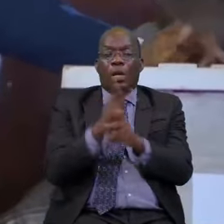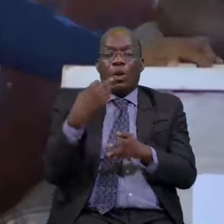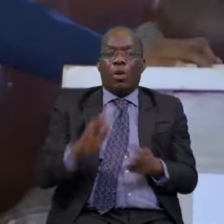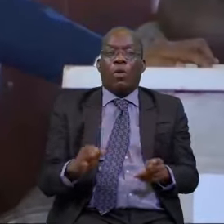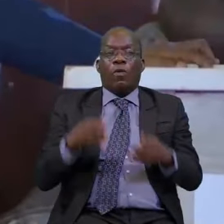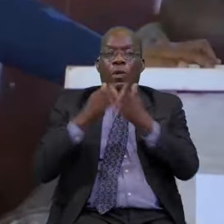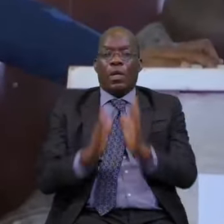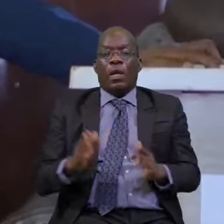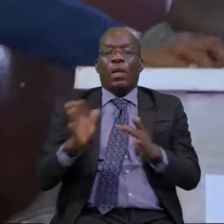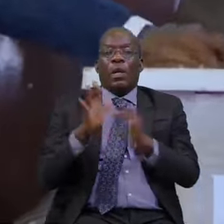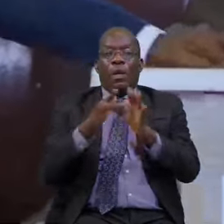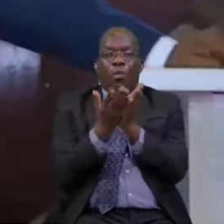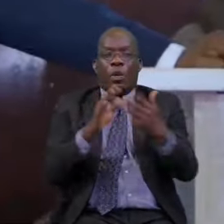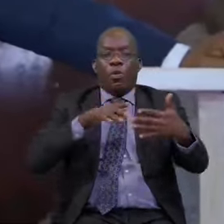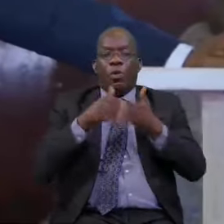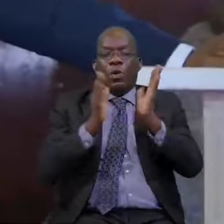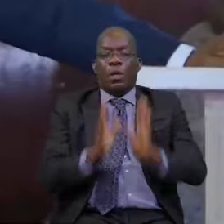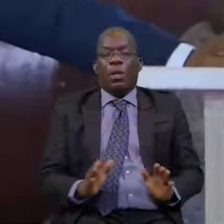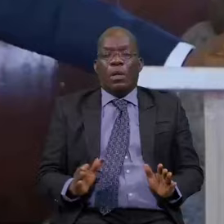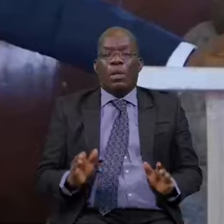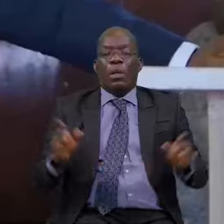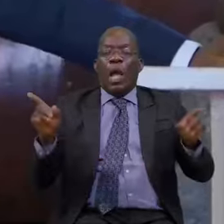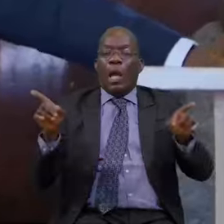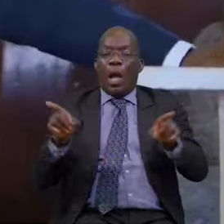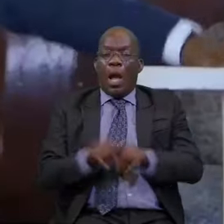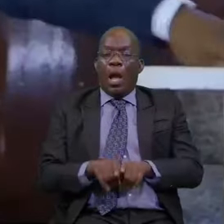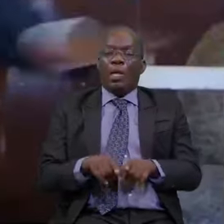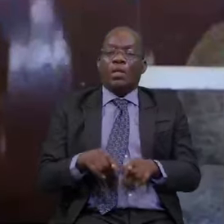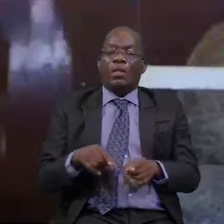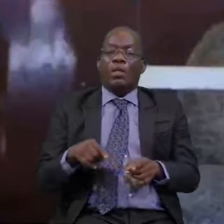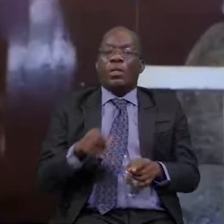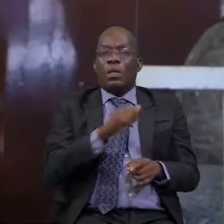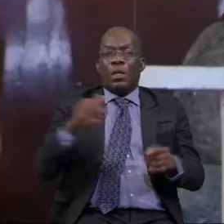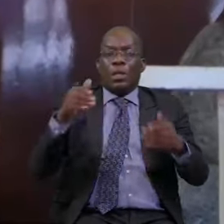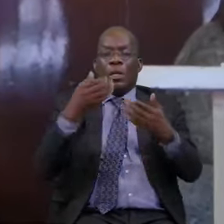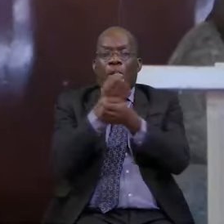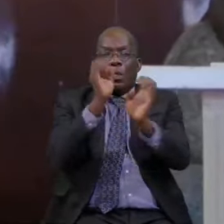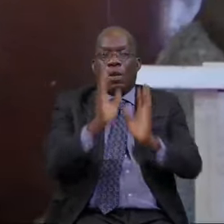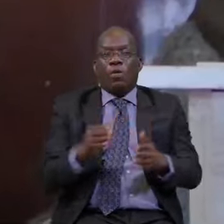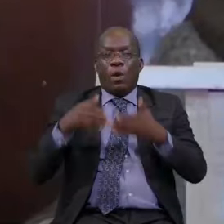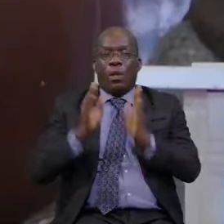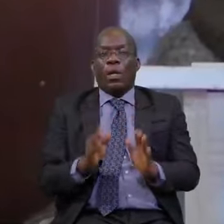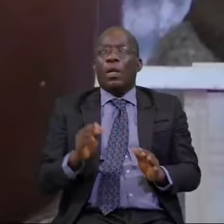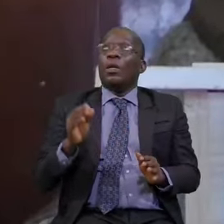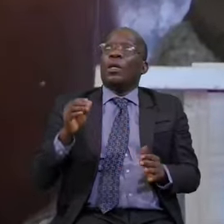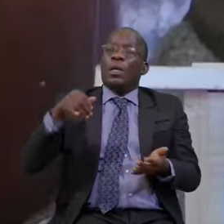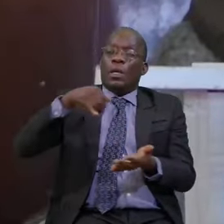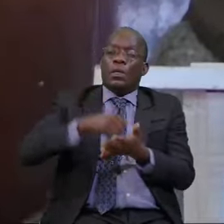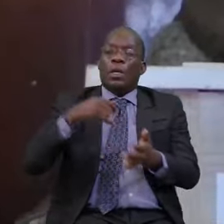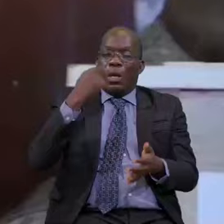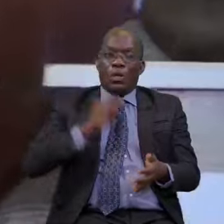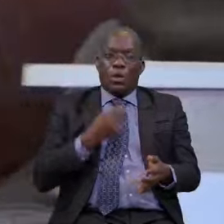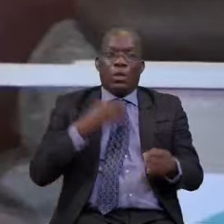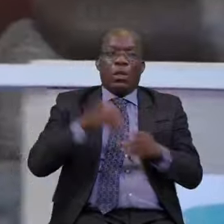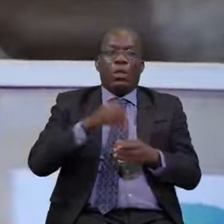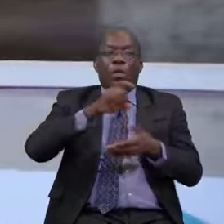dirigeant, selon les Écritures, il nous dit qu'il était un dirigeant sauveur. Allons voir